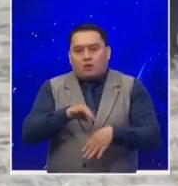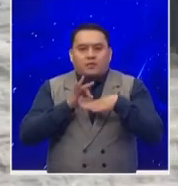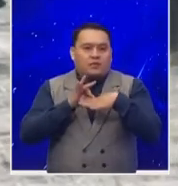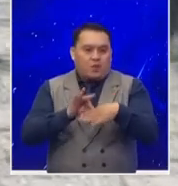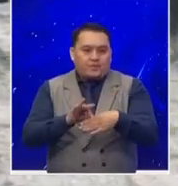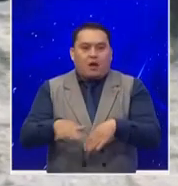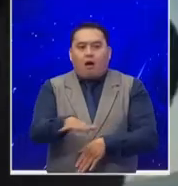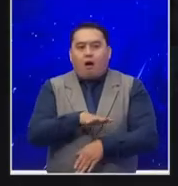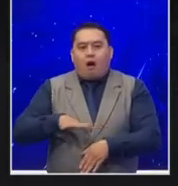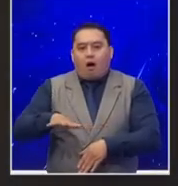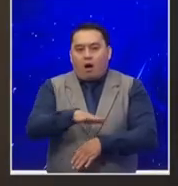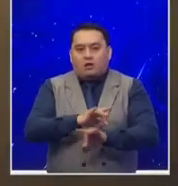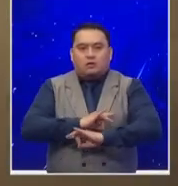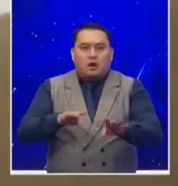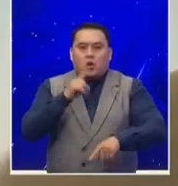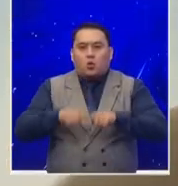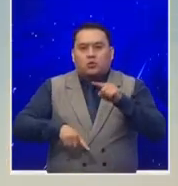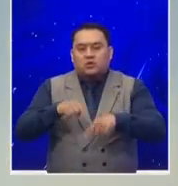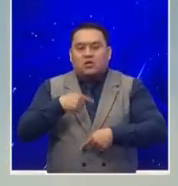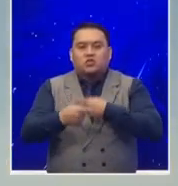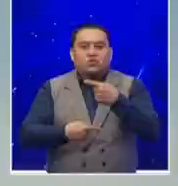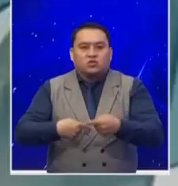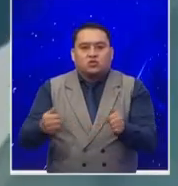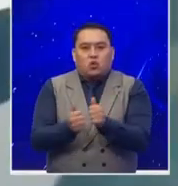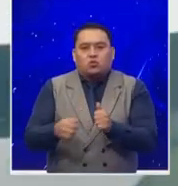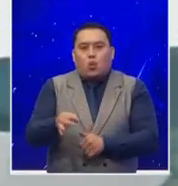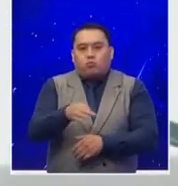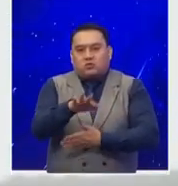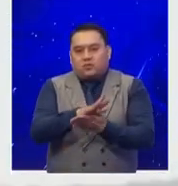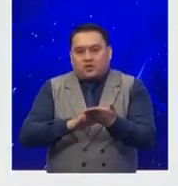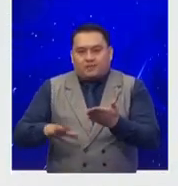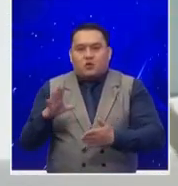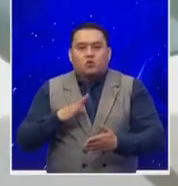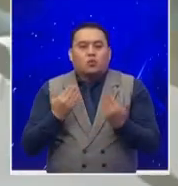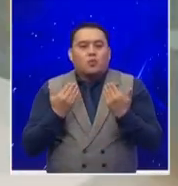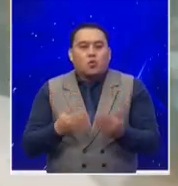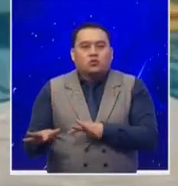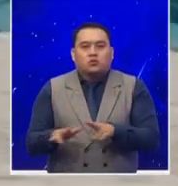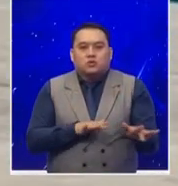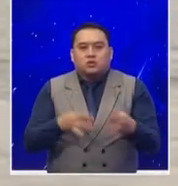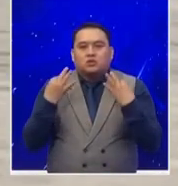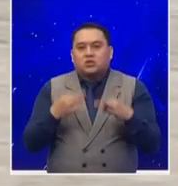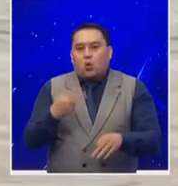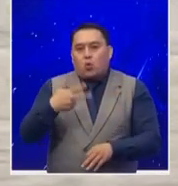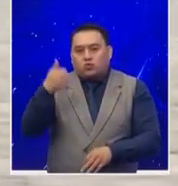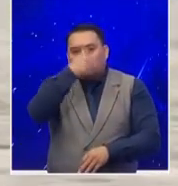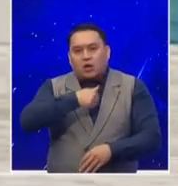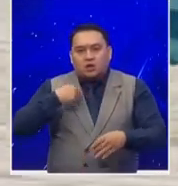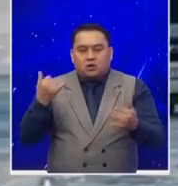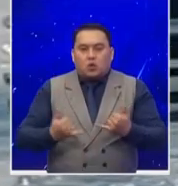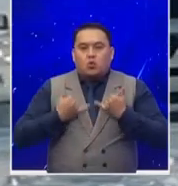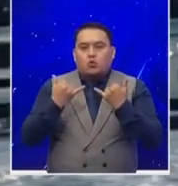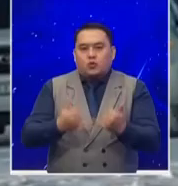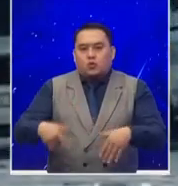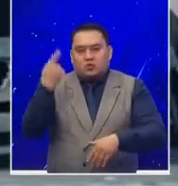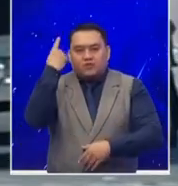жатыр. Аймақ тұрғындарының айтуынша, патриоттық челленджді қазір көрші облыстарда жалғастырған. Айта кетейік, бұл іс-шара ел тәуелсіздігінің 30 жылдығына орай жергілікті